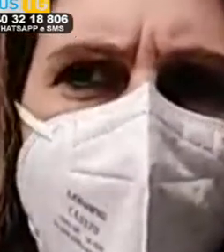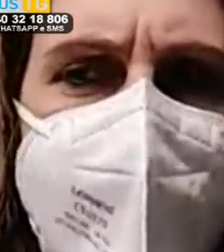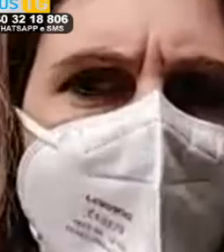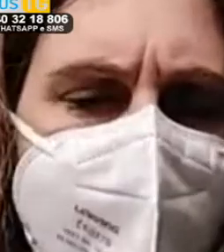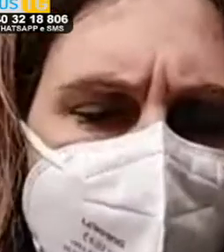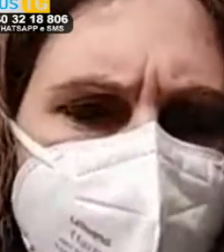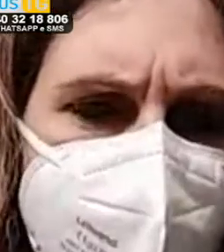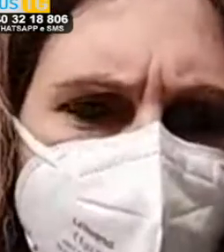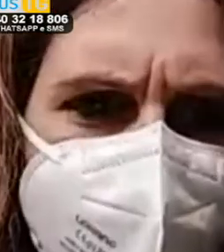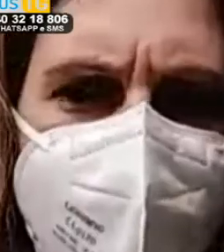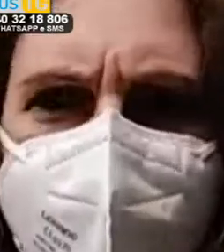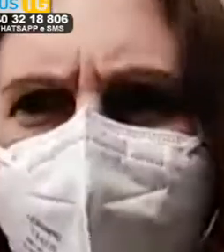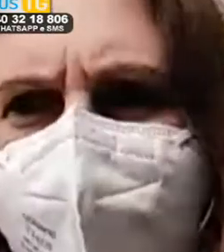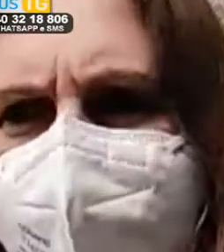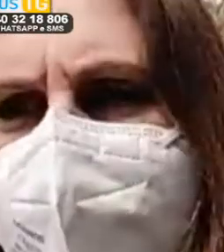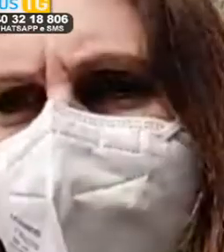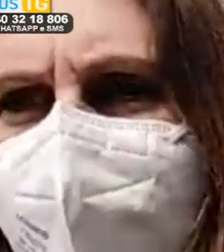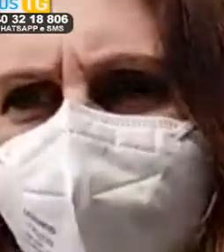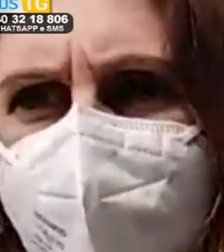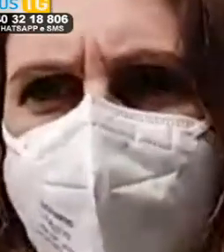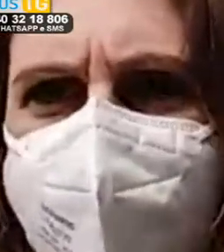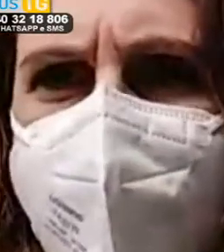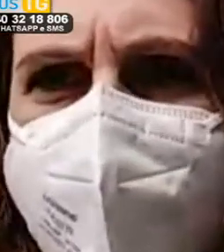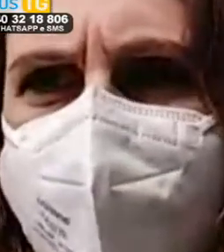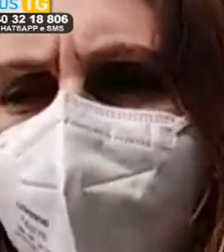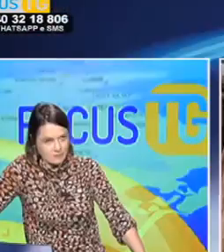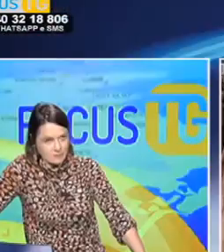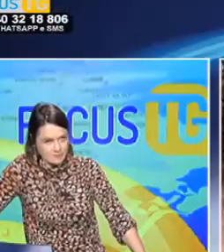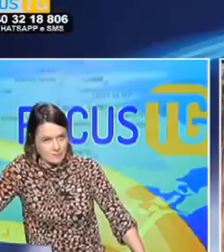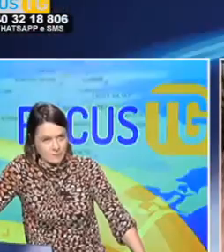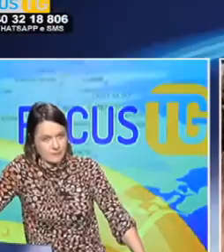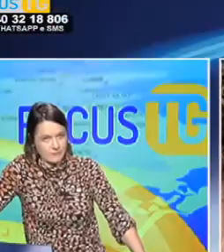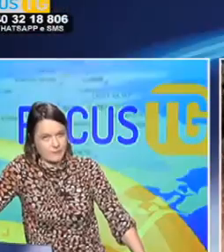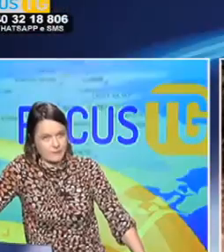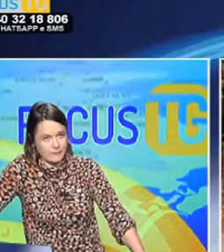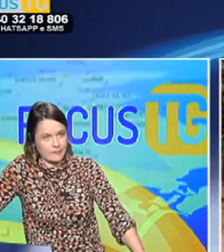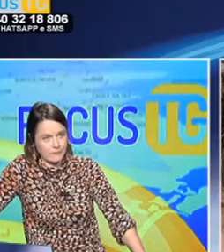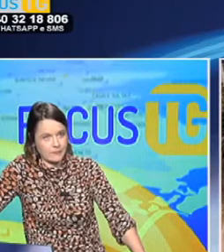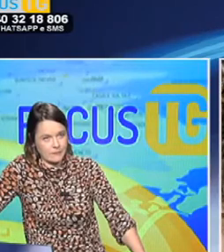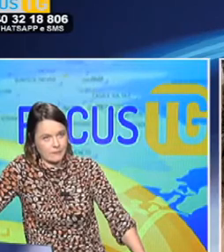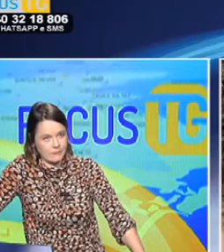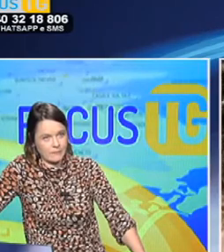quindi insomma c'è stato il riscontro, segnale che insomma c'è la volontà di voler ricominciare